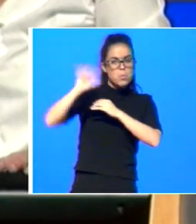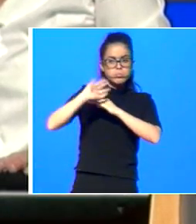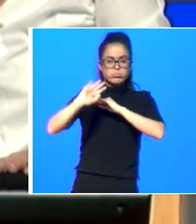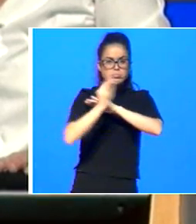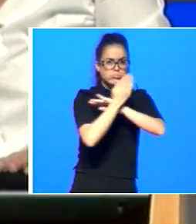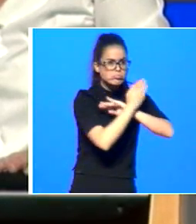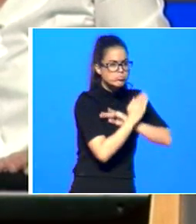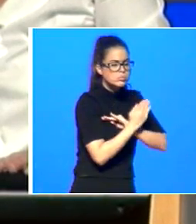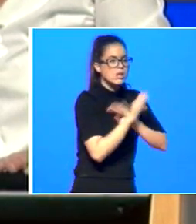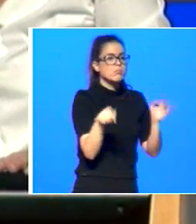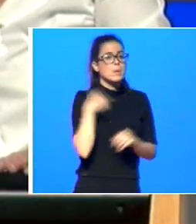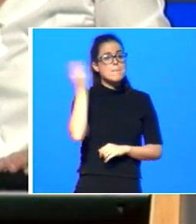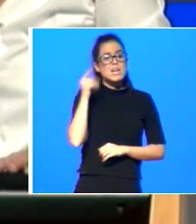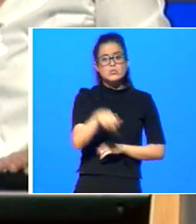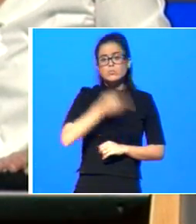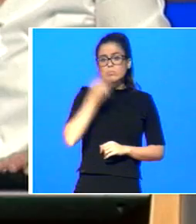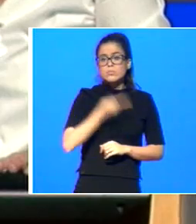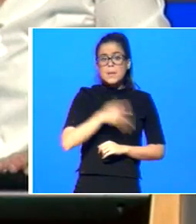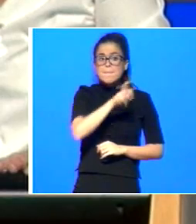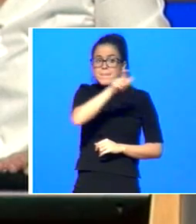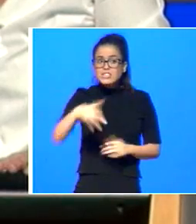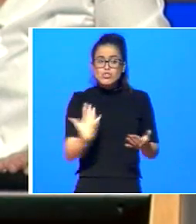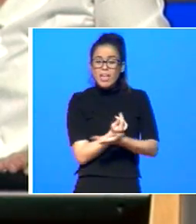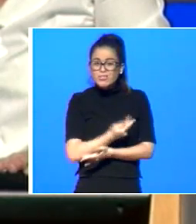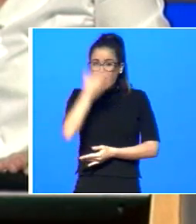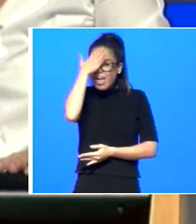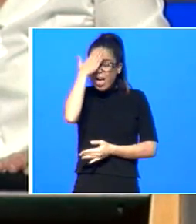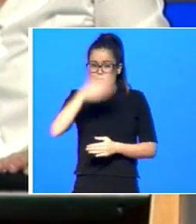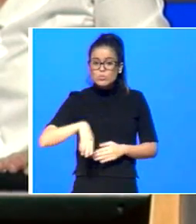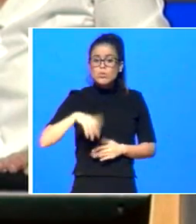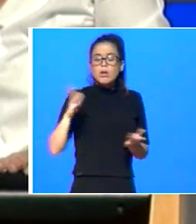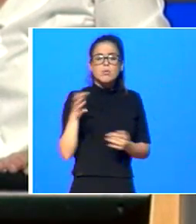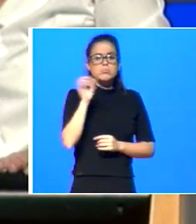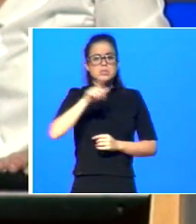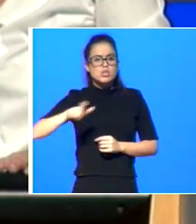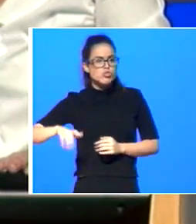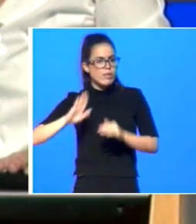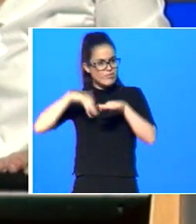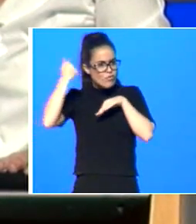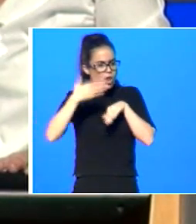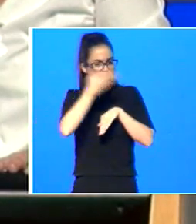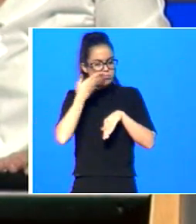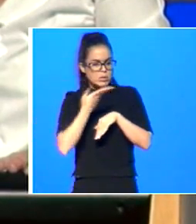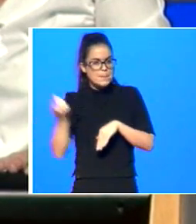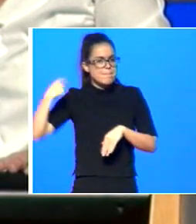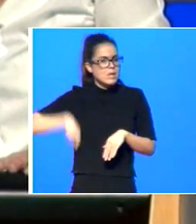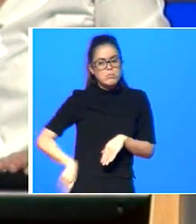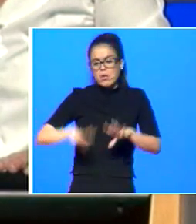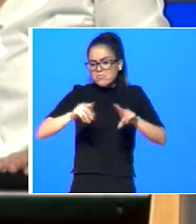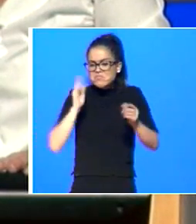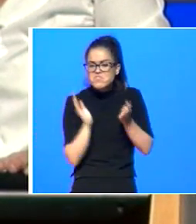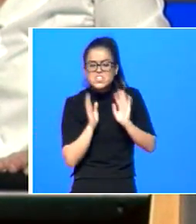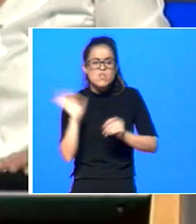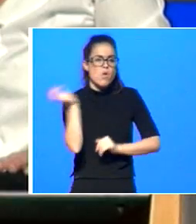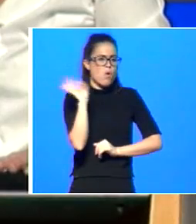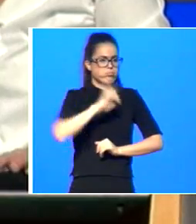begarrantzitsua dela. Pertsona nagusi horren barruan sartzen doraz bebai, ba, kanpotik etorten dira zen beste profesionalak, edo fisio, edo